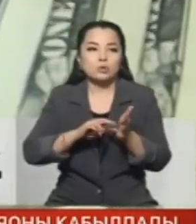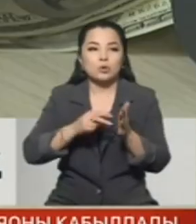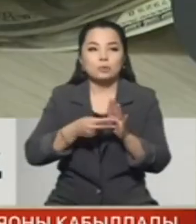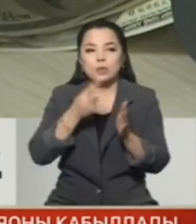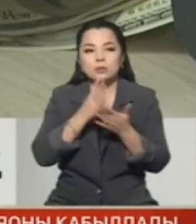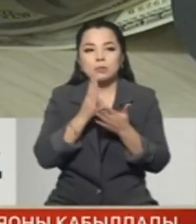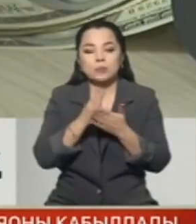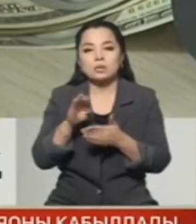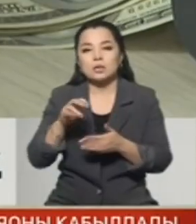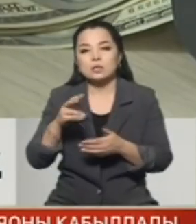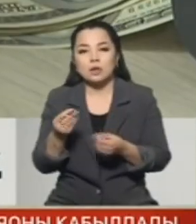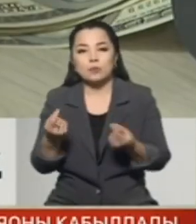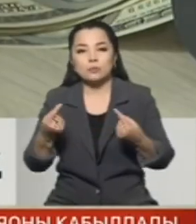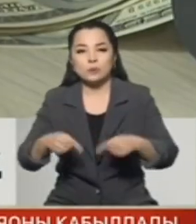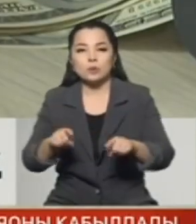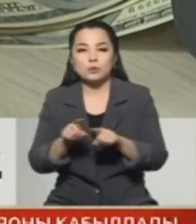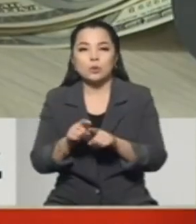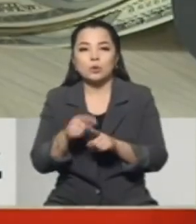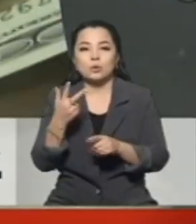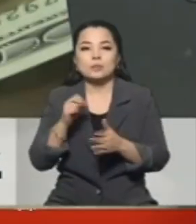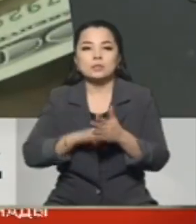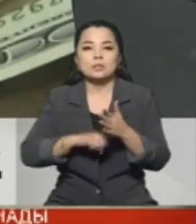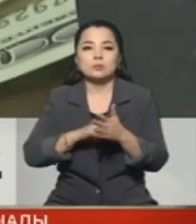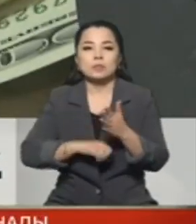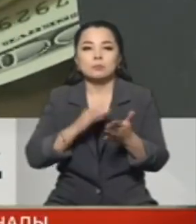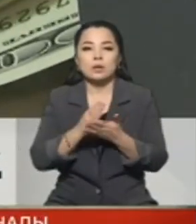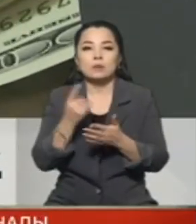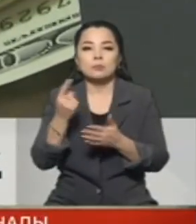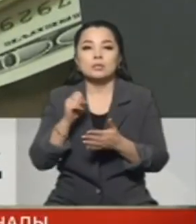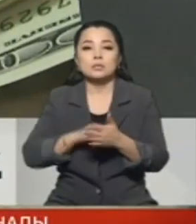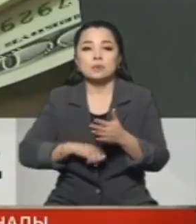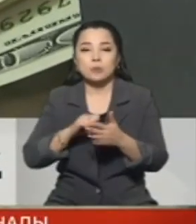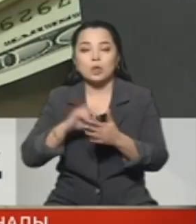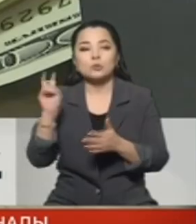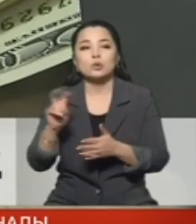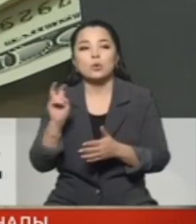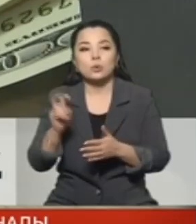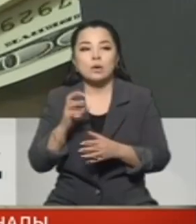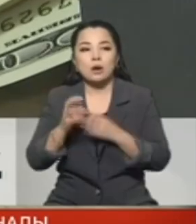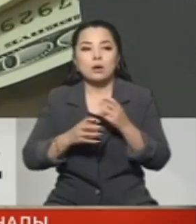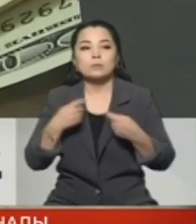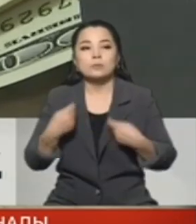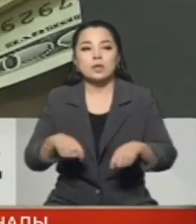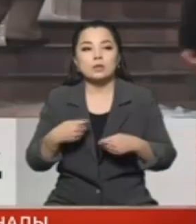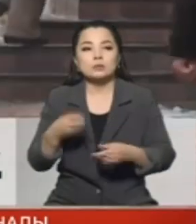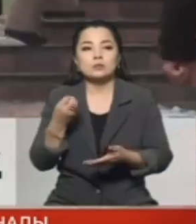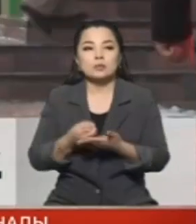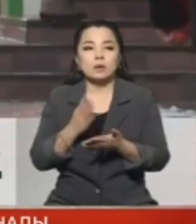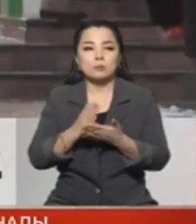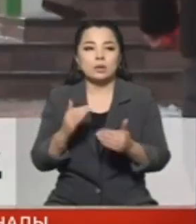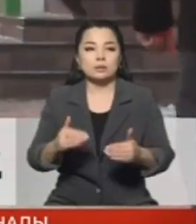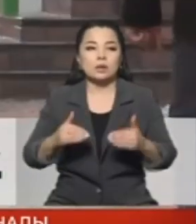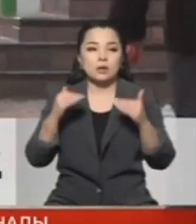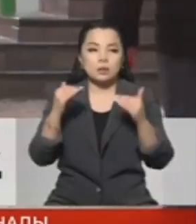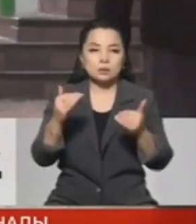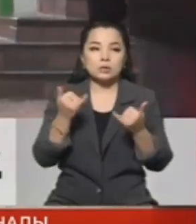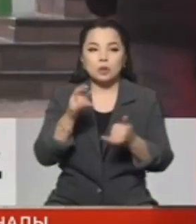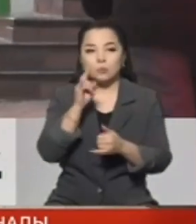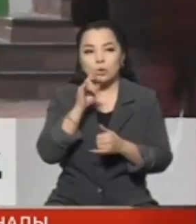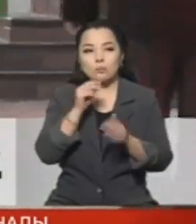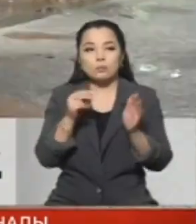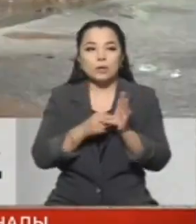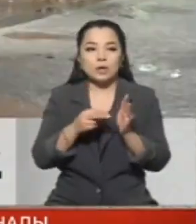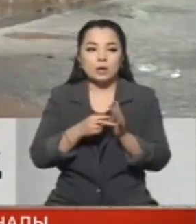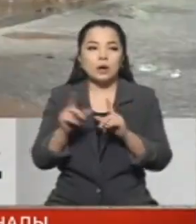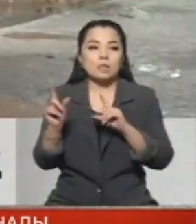отыр. Теңгенің әлсіреуіне үш себеп бар деді. Біріншіден, доллар әлемдік нарықта қымбаттап жатыр. Одан кейін мұнай